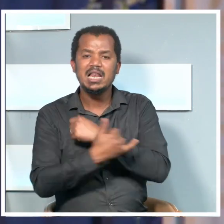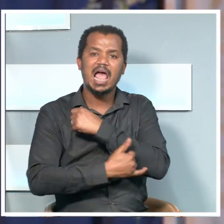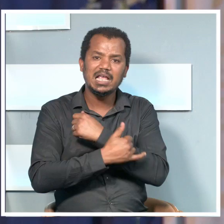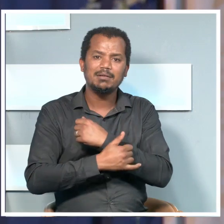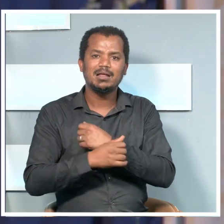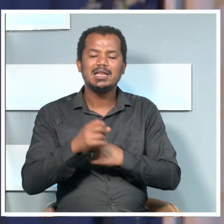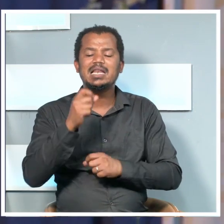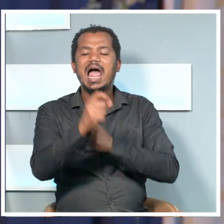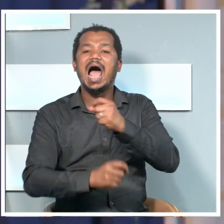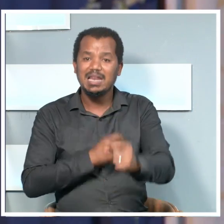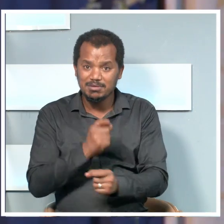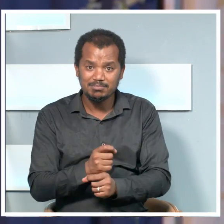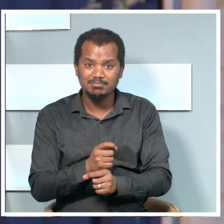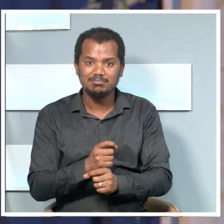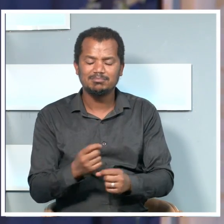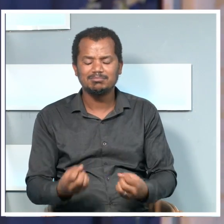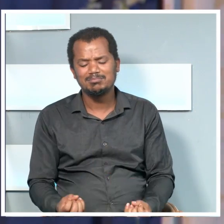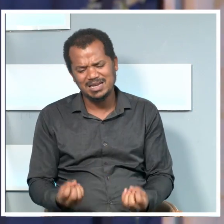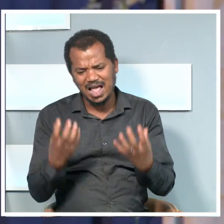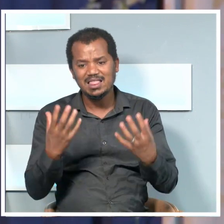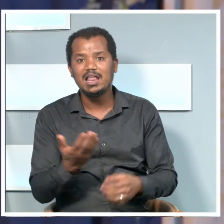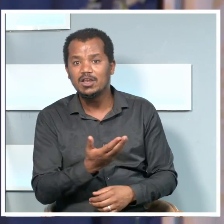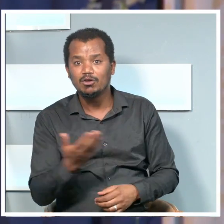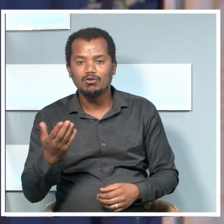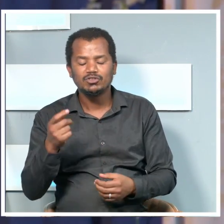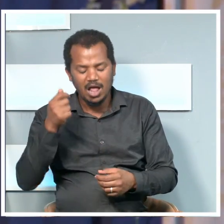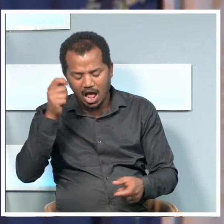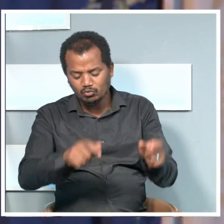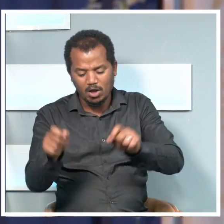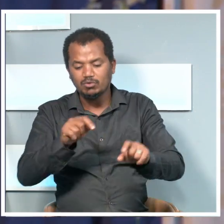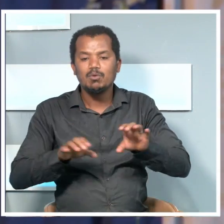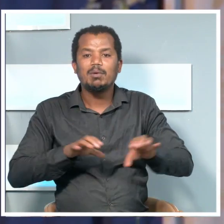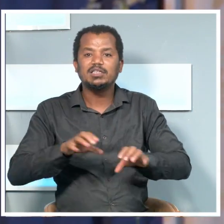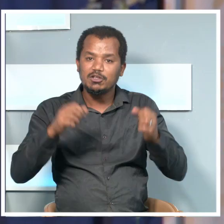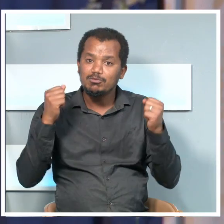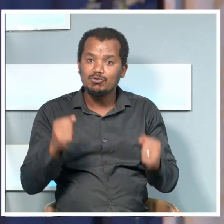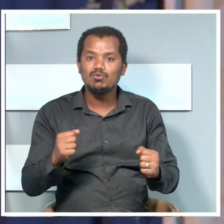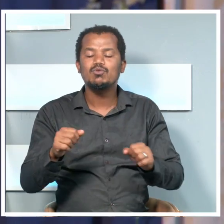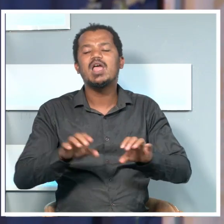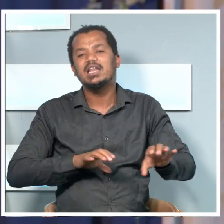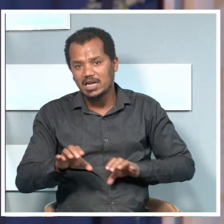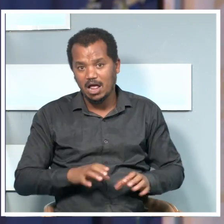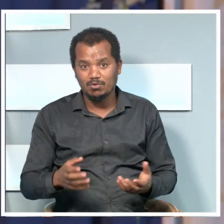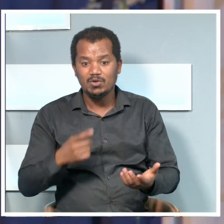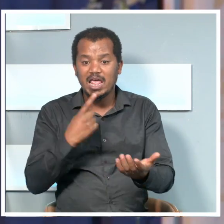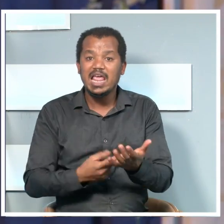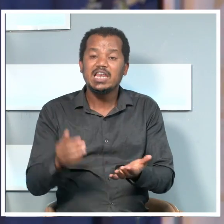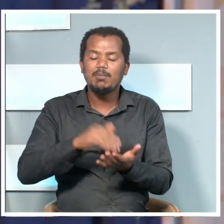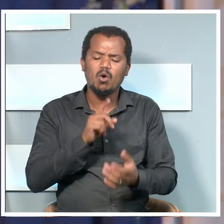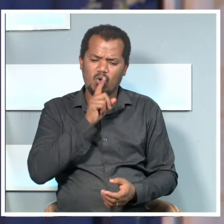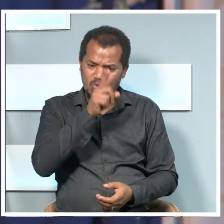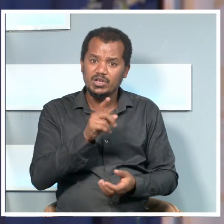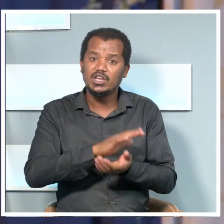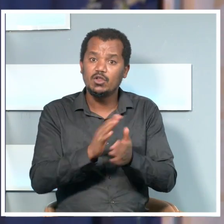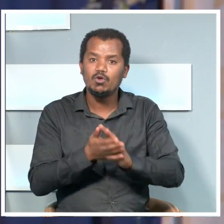ለማህበረሰብ፣ ለሀገር፣ ለዓለምም በርካታ ነገሮችን አስተዋጽኦ የሚያበረክቱ ናቸው። ይሄ